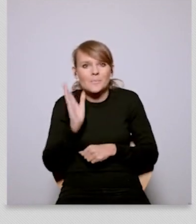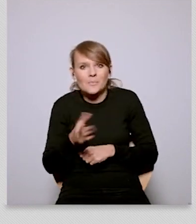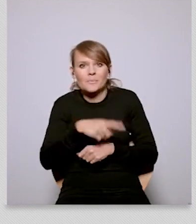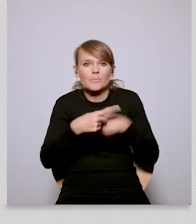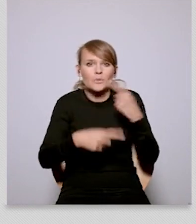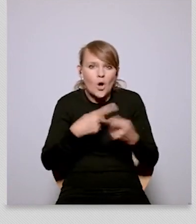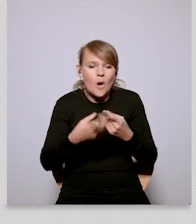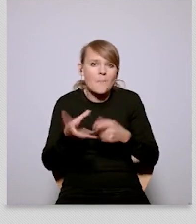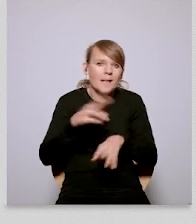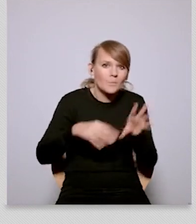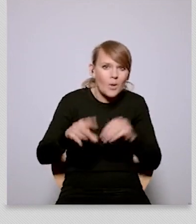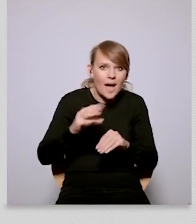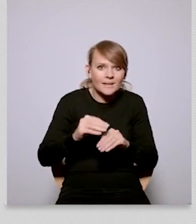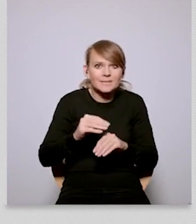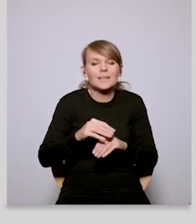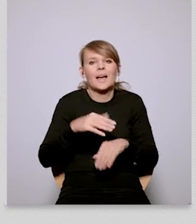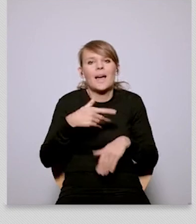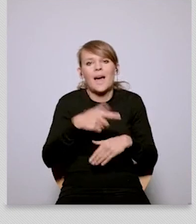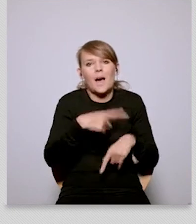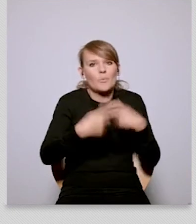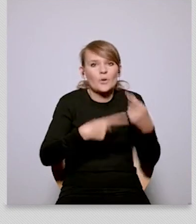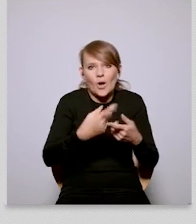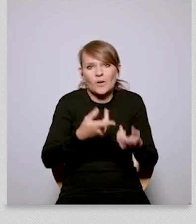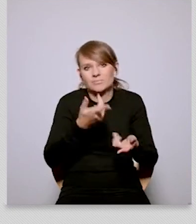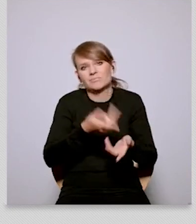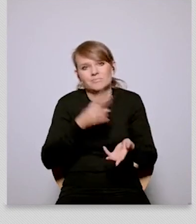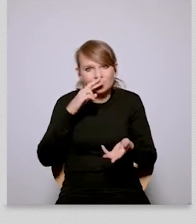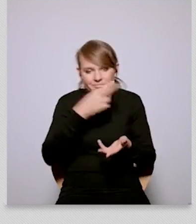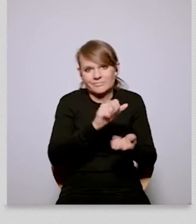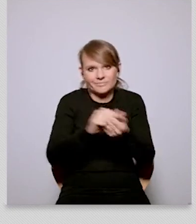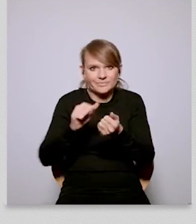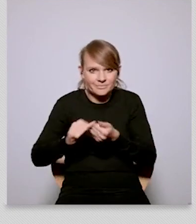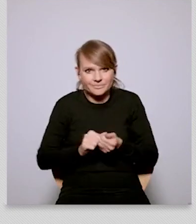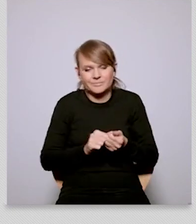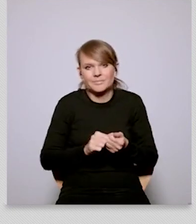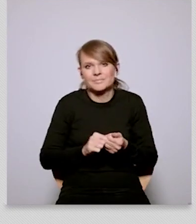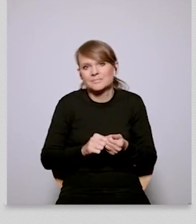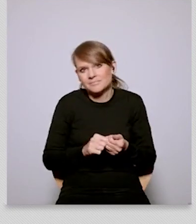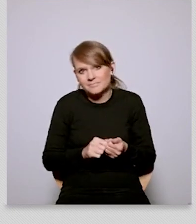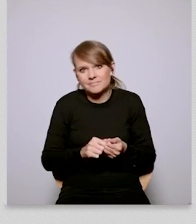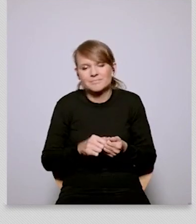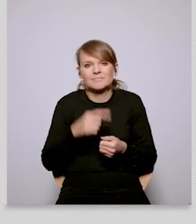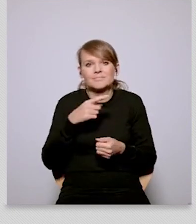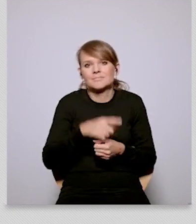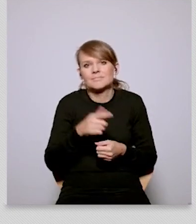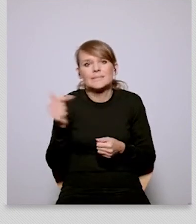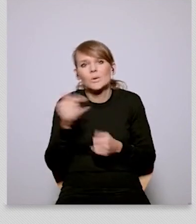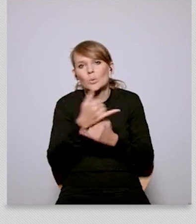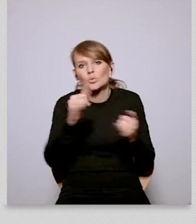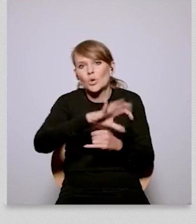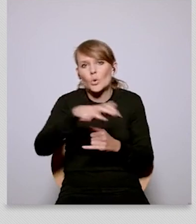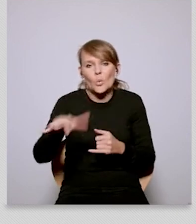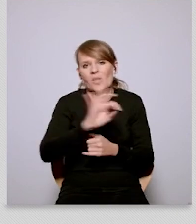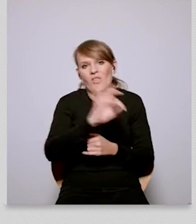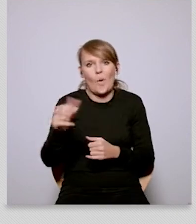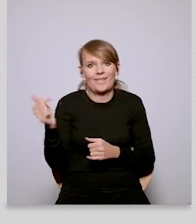procesie powodując jego erozję tak naprawdę i rozwodnianie zgodnie z no już interesami różnych grup które które